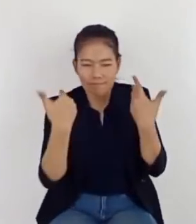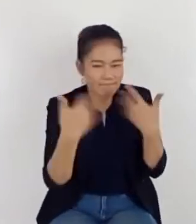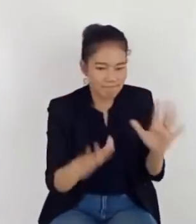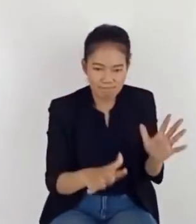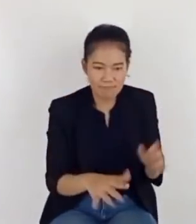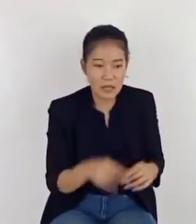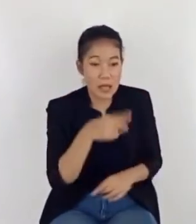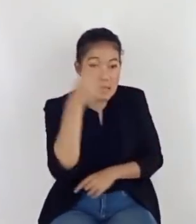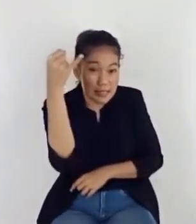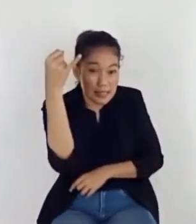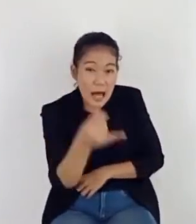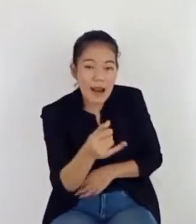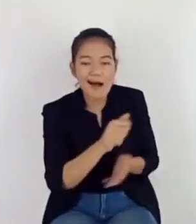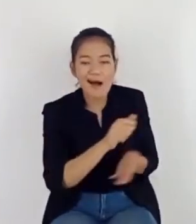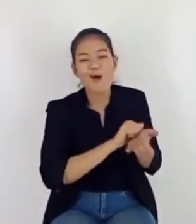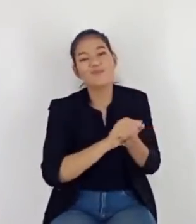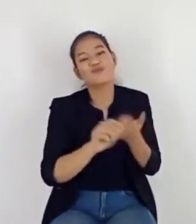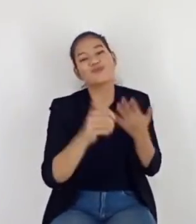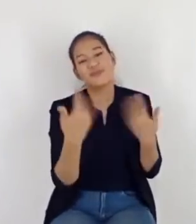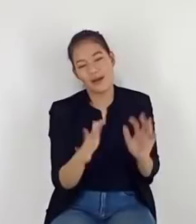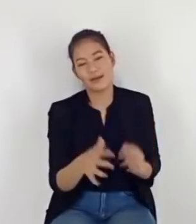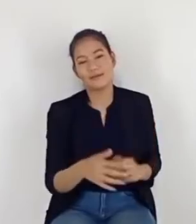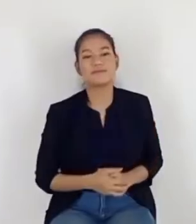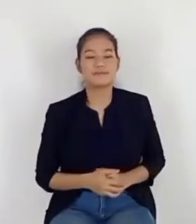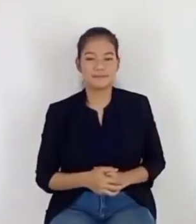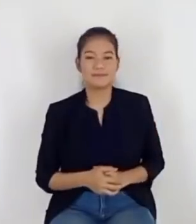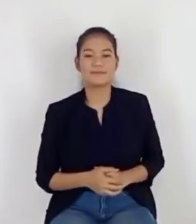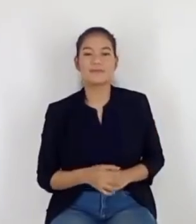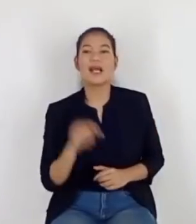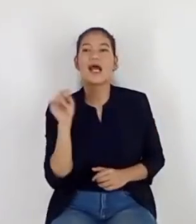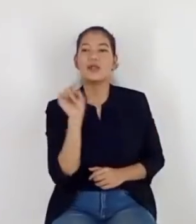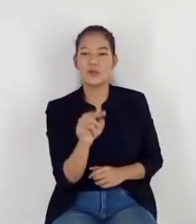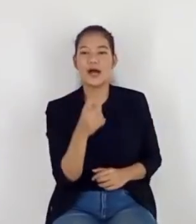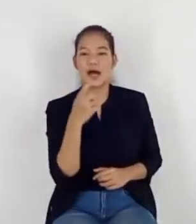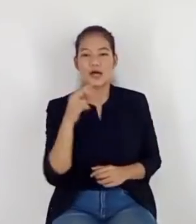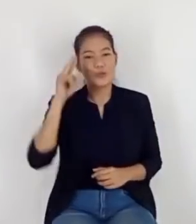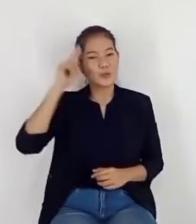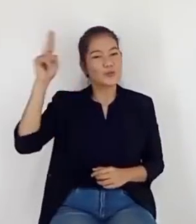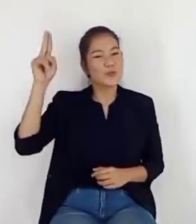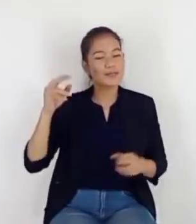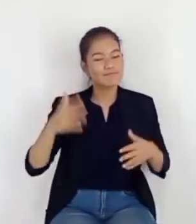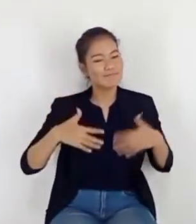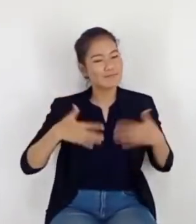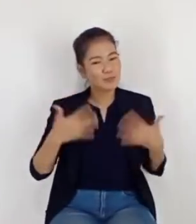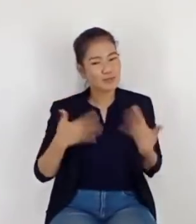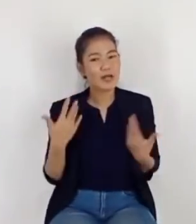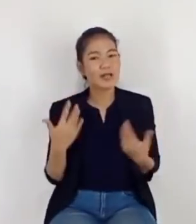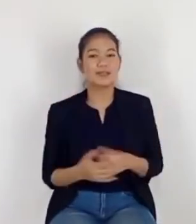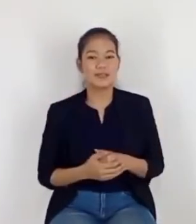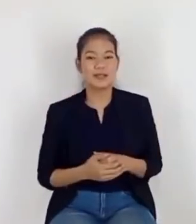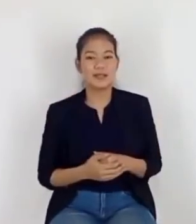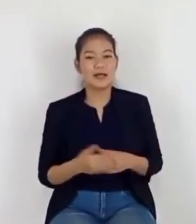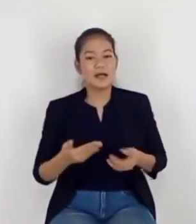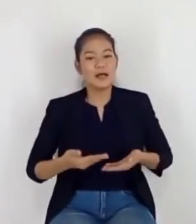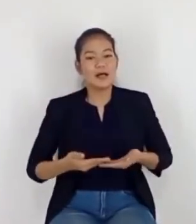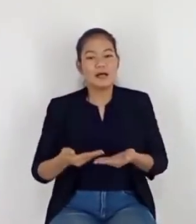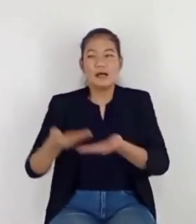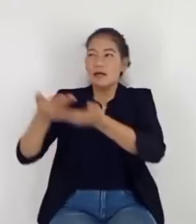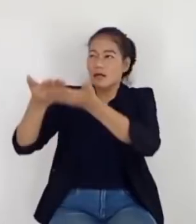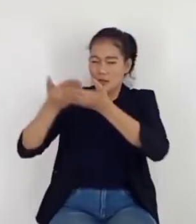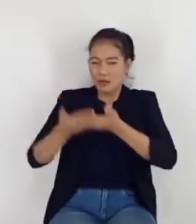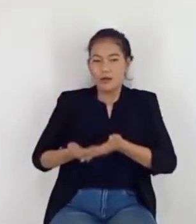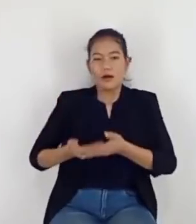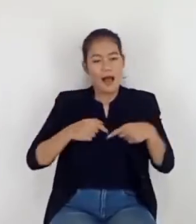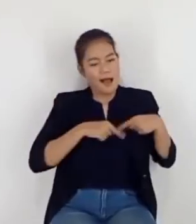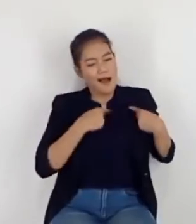Kesalahannya telah diampuni. Itulah penghiburan dari Tuhan. Memberikan ketenangan